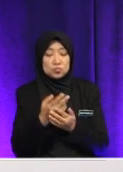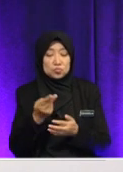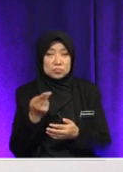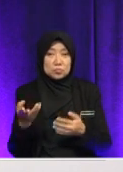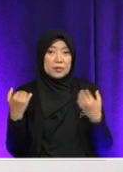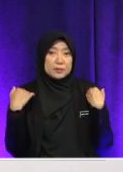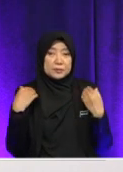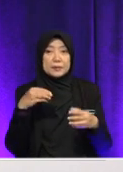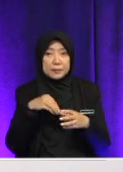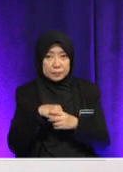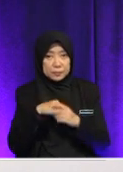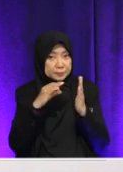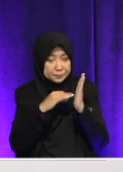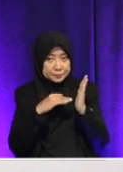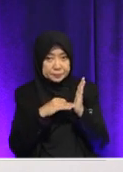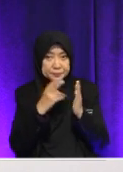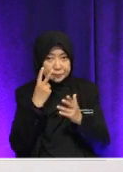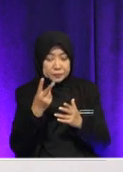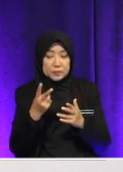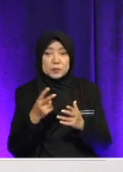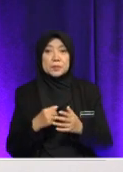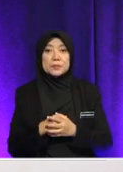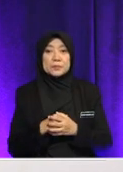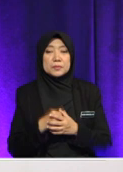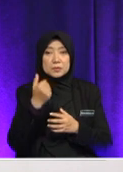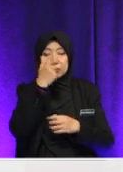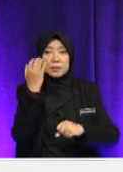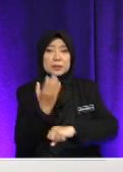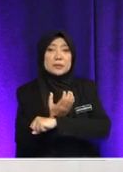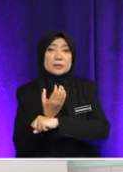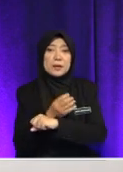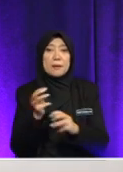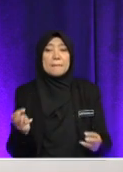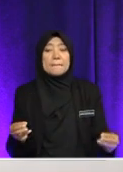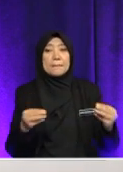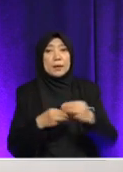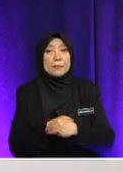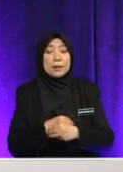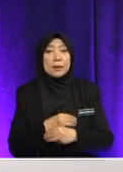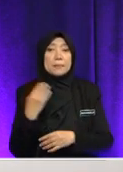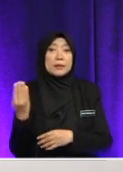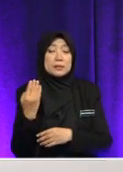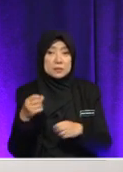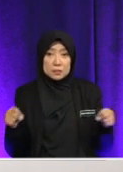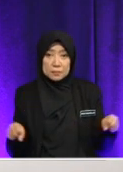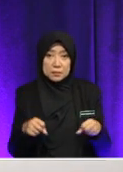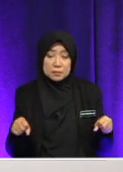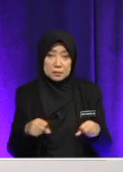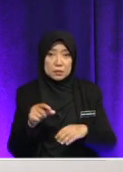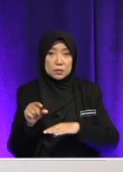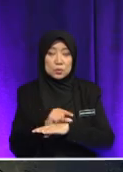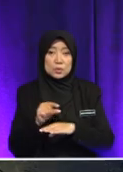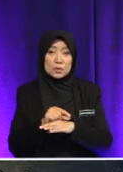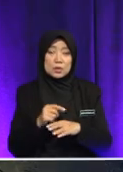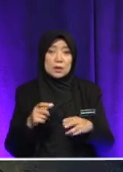mostly kita ada kaca boro silikat sebat kacamata Oke Mira biasa masak guna periode kaca ke